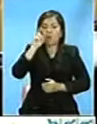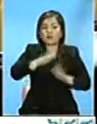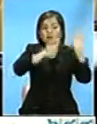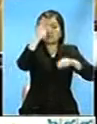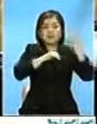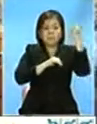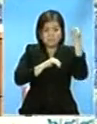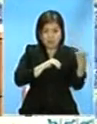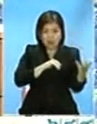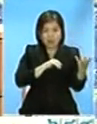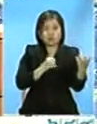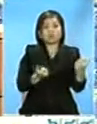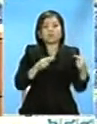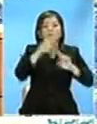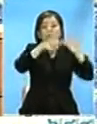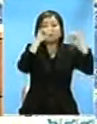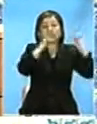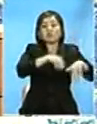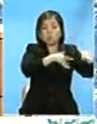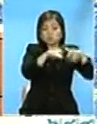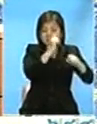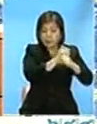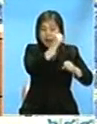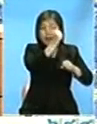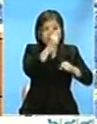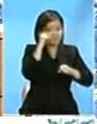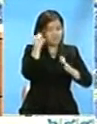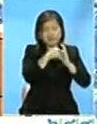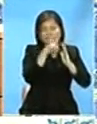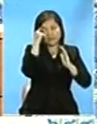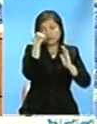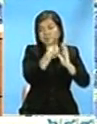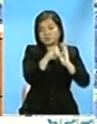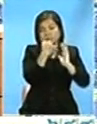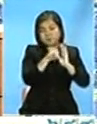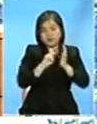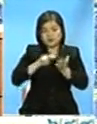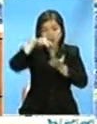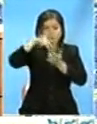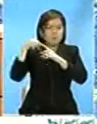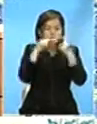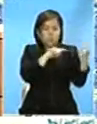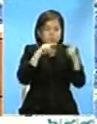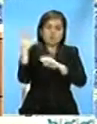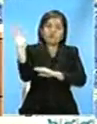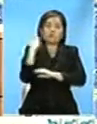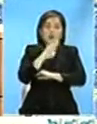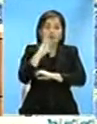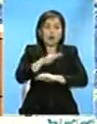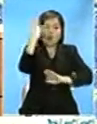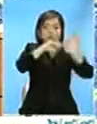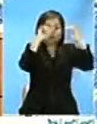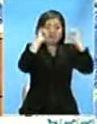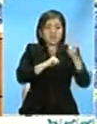ของท่านเป็นมติของมหาชนท่านทำได้เนี่ยท่านก็จะผิดครับผมไม่อยากจะลุกขึ้นโต้แย้งท่านแล้วเสียงข้างมากมัน